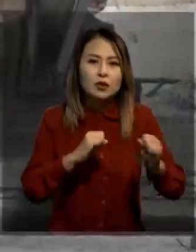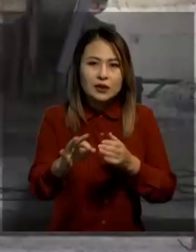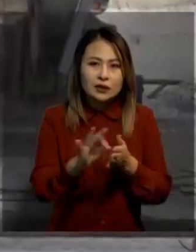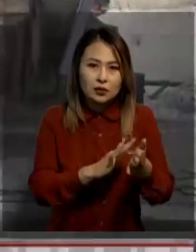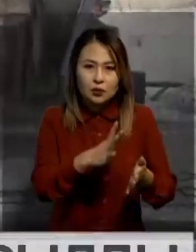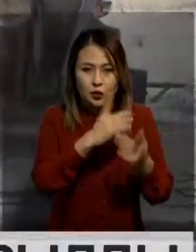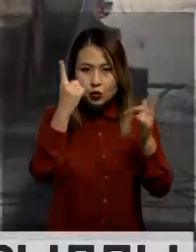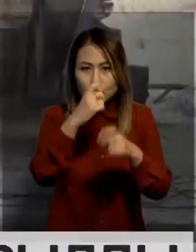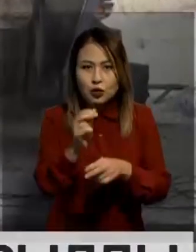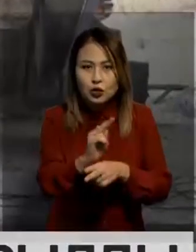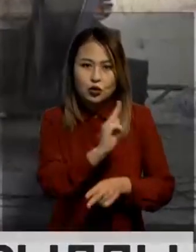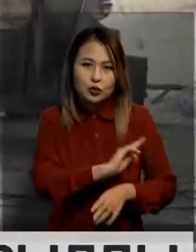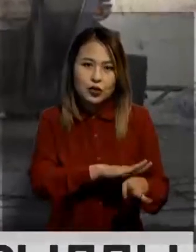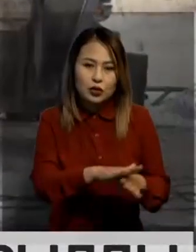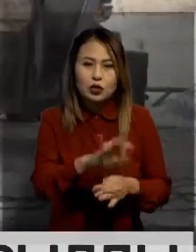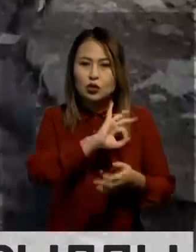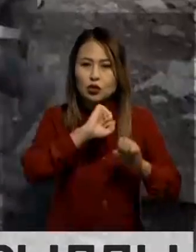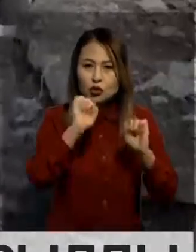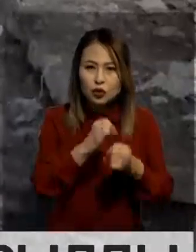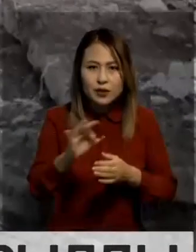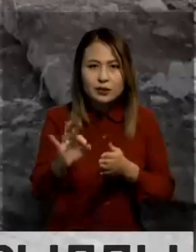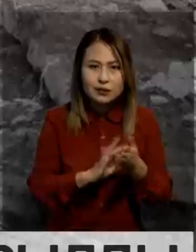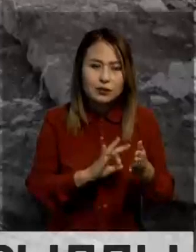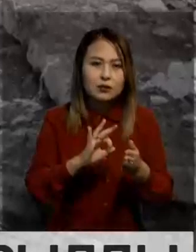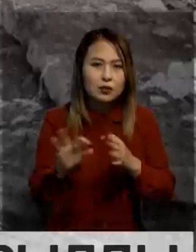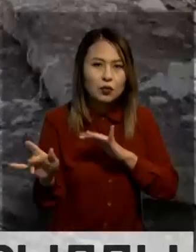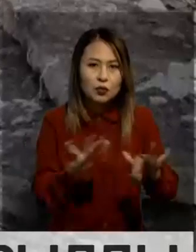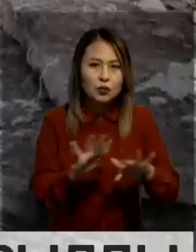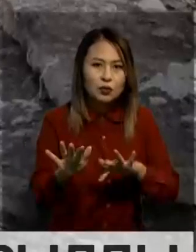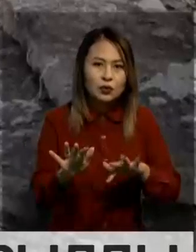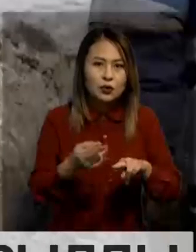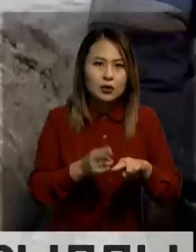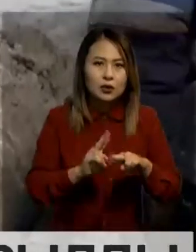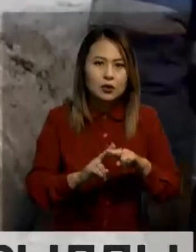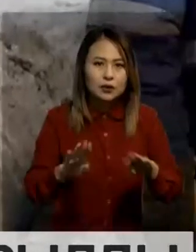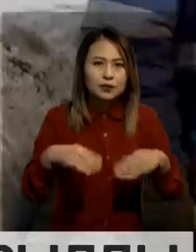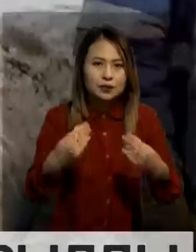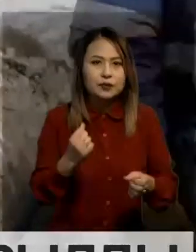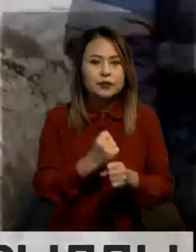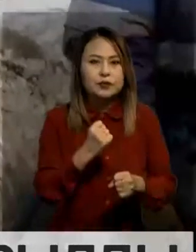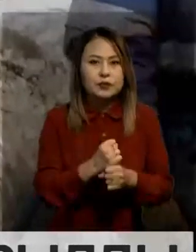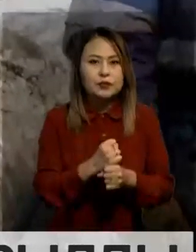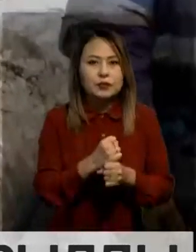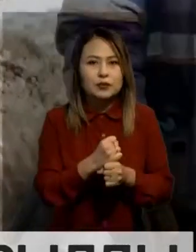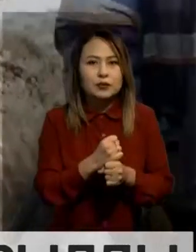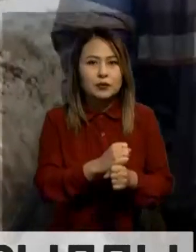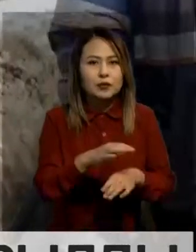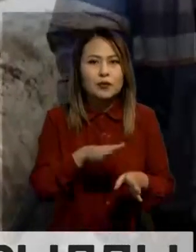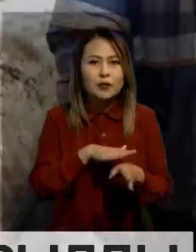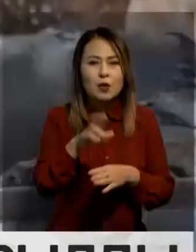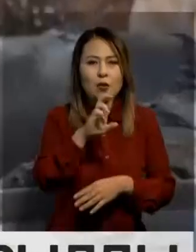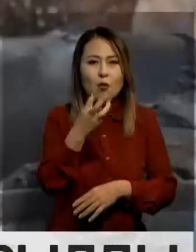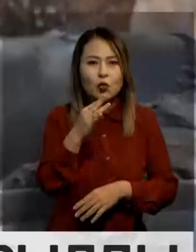өкілдері мәлімдеді. Жөнде жұмыстары жүріп жатыр. Шұғыл әрекет еткен жылу берушілер ақауды дер кезінде анықтап үлгірді. Бауыржан